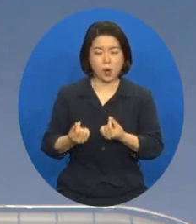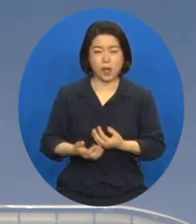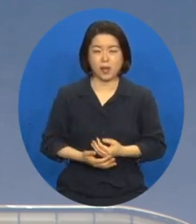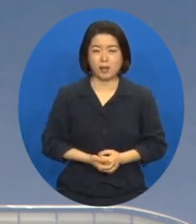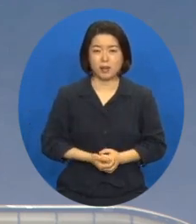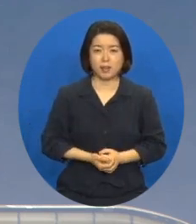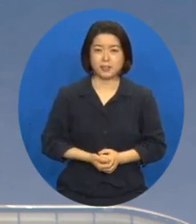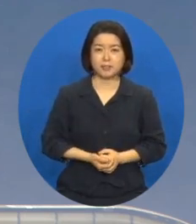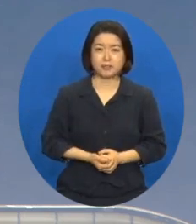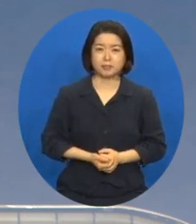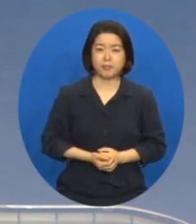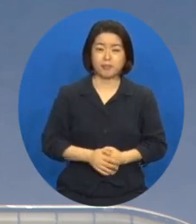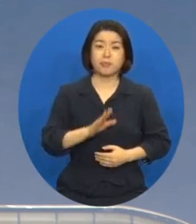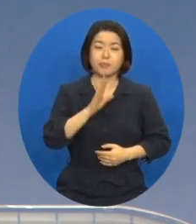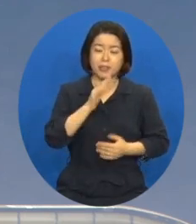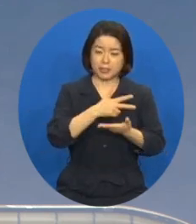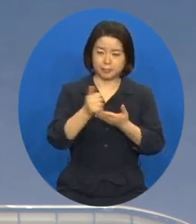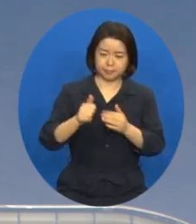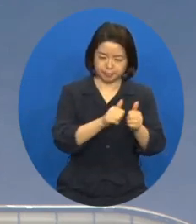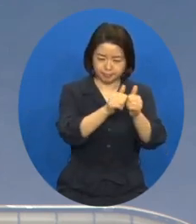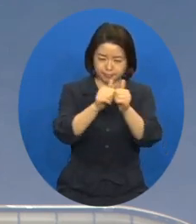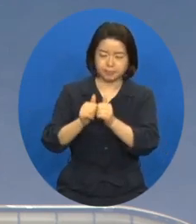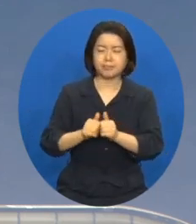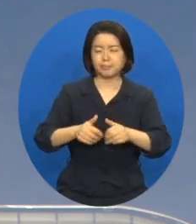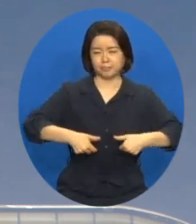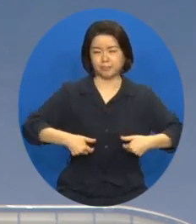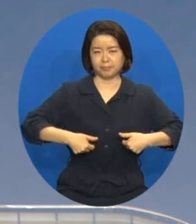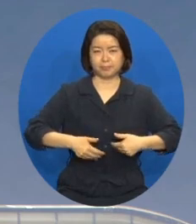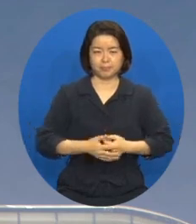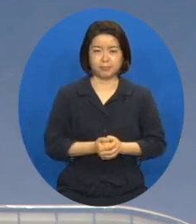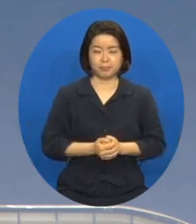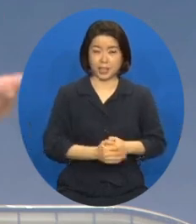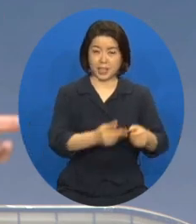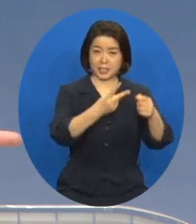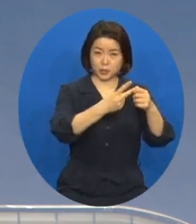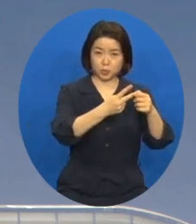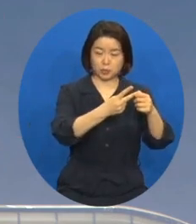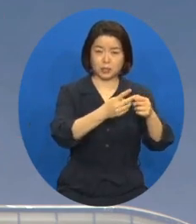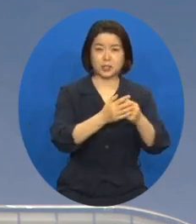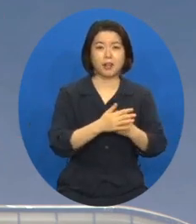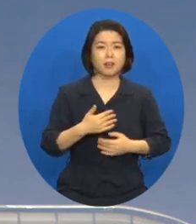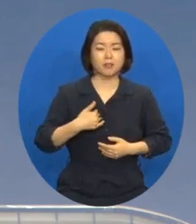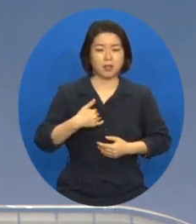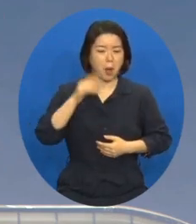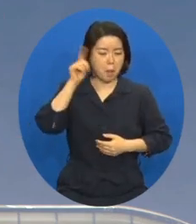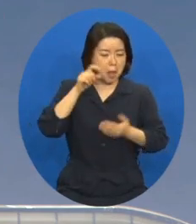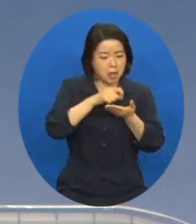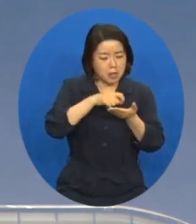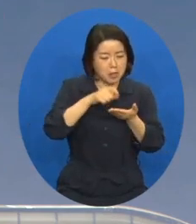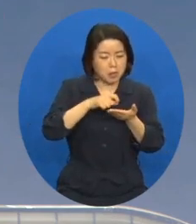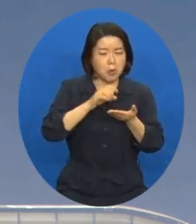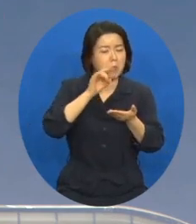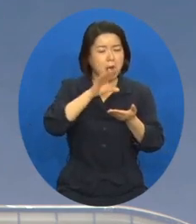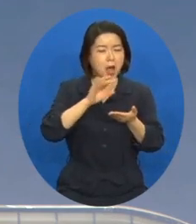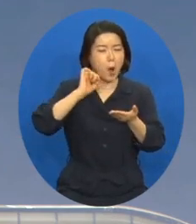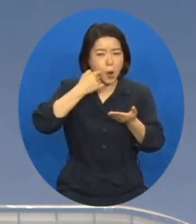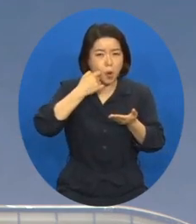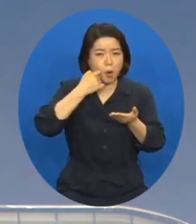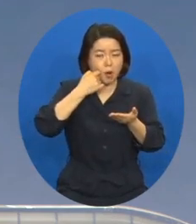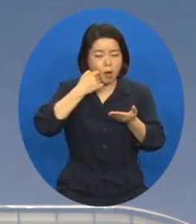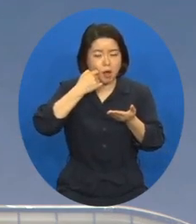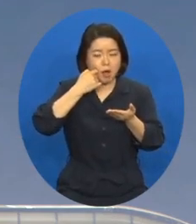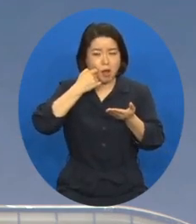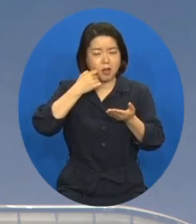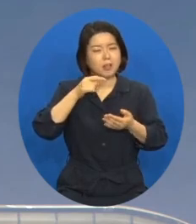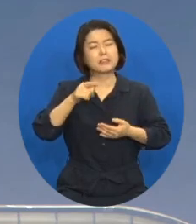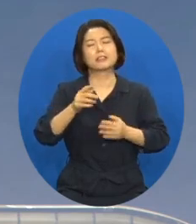되었어요. 진짜 주님과 동행해야 합니다. 두 번째, 나 일기 잘 못 쓰는데 안 되는데